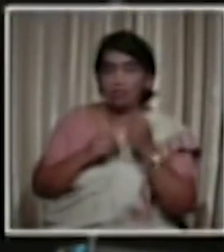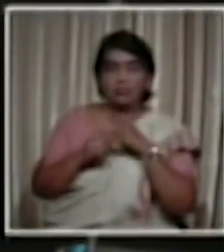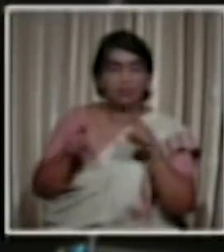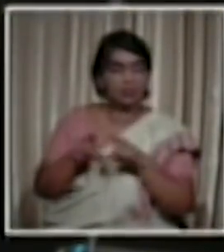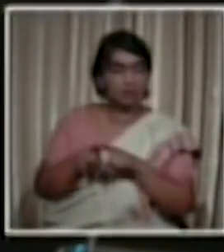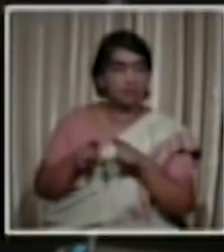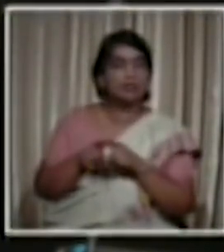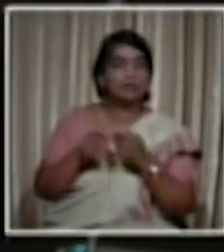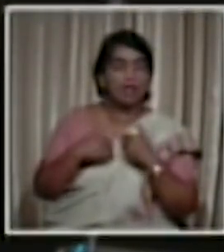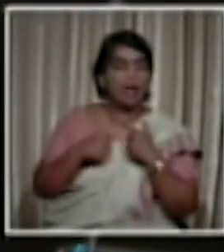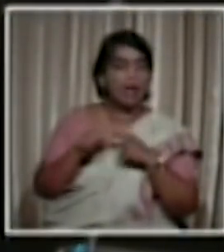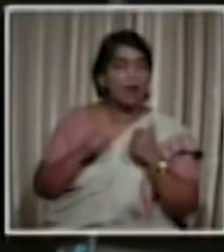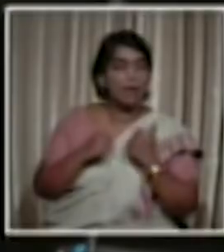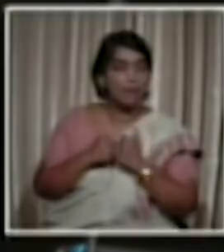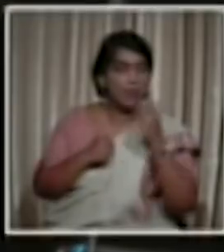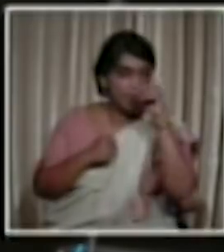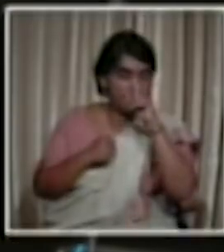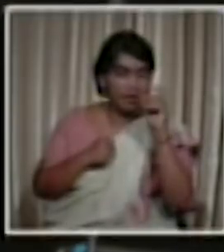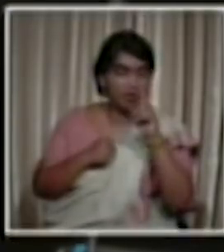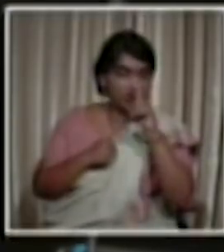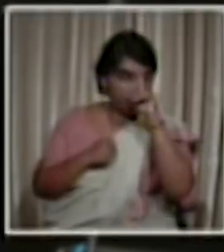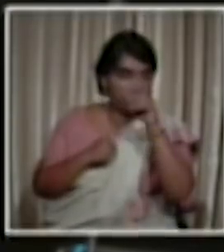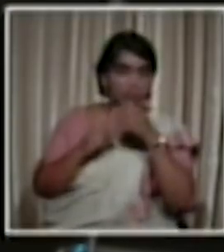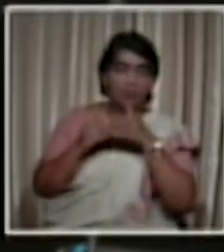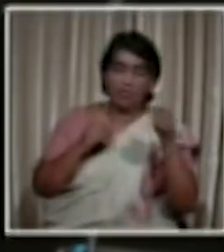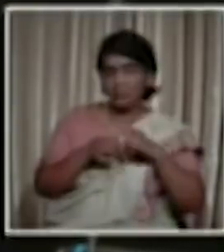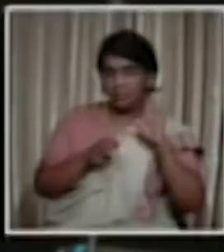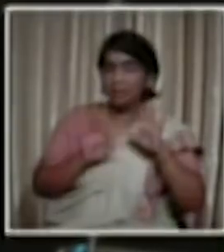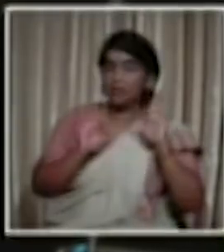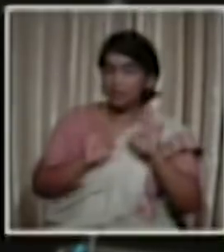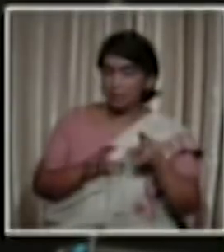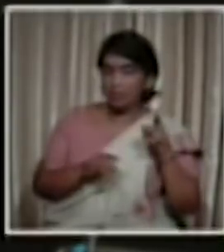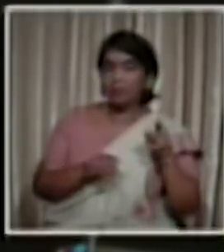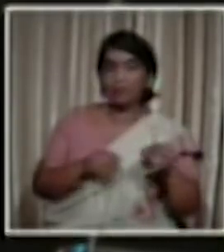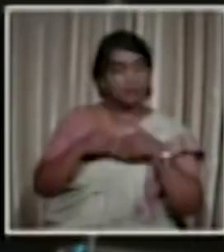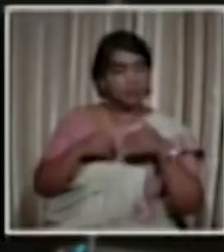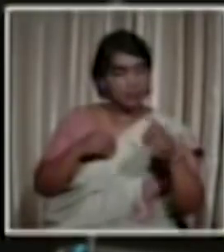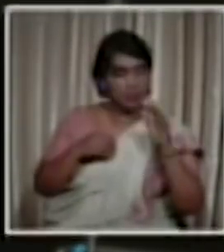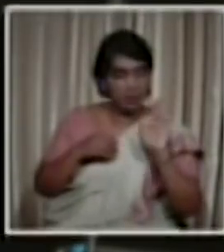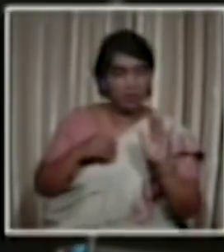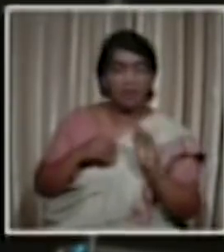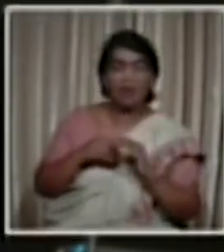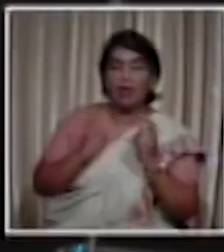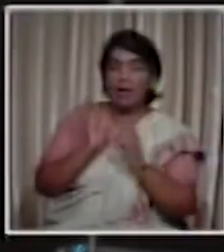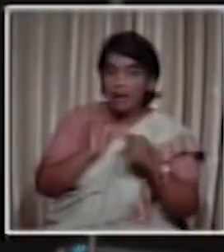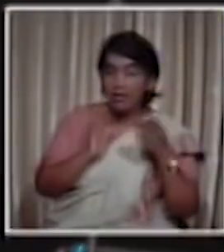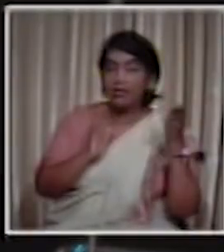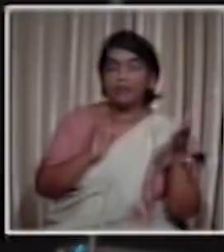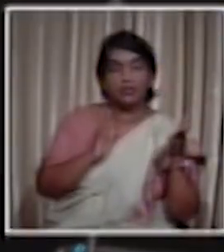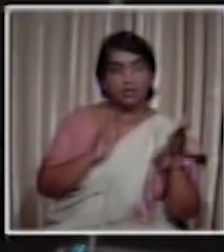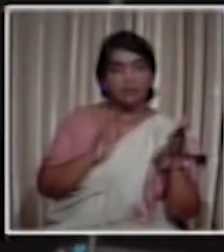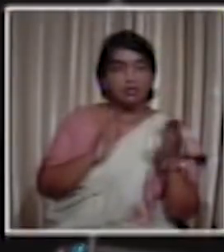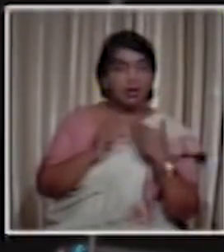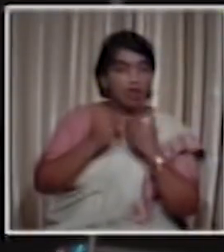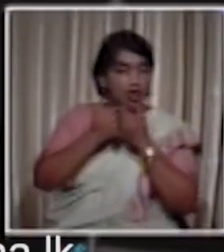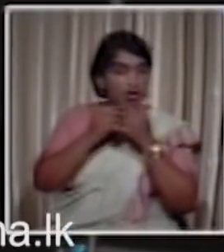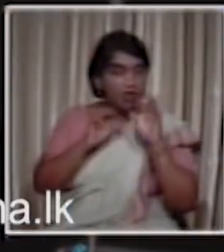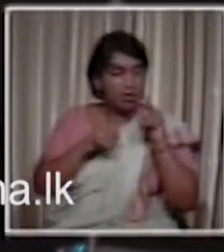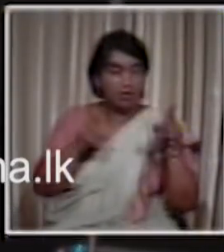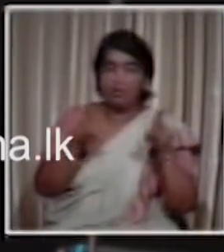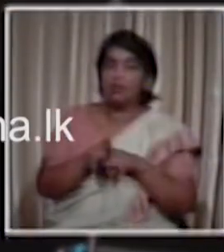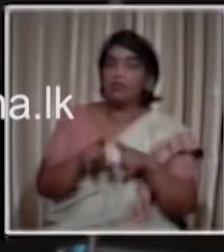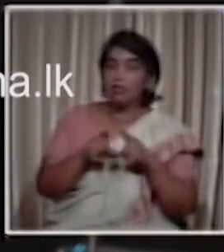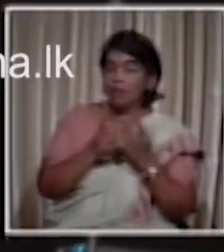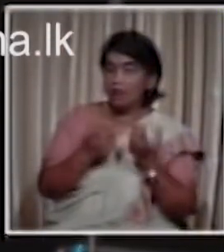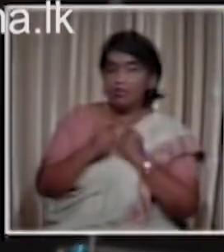සඳහා අපිට අප්‍රේල් මාසයේ පළවෙනි සතිය දක්වා බලාගෙන ඉන්න සිද්ධ වුණා මේ වෙනකොට නයවර ලිපි විවෘත කර ගැනීම සඳහා